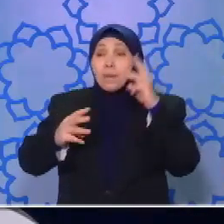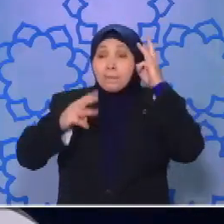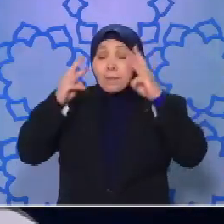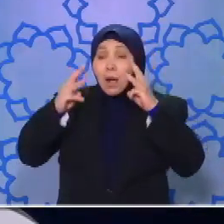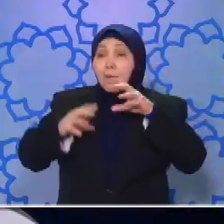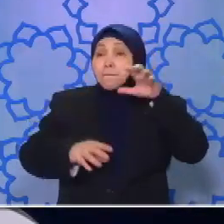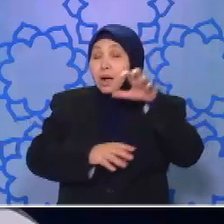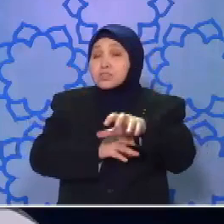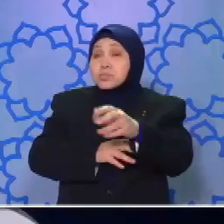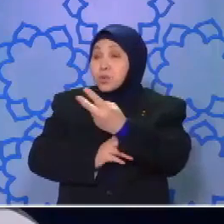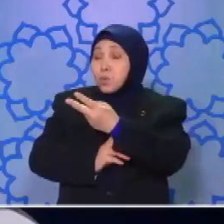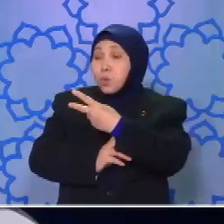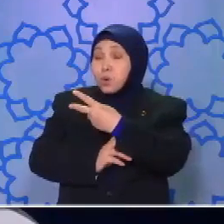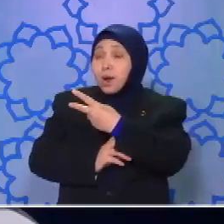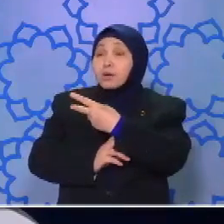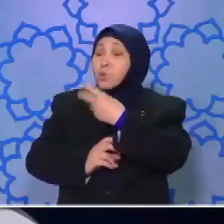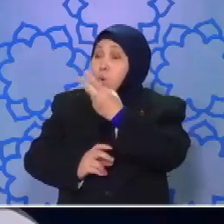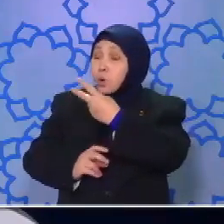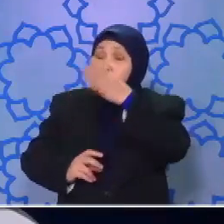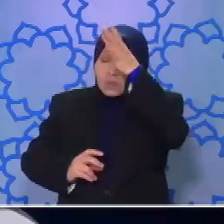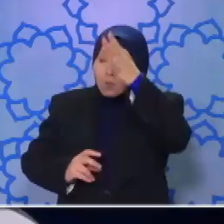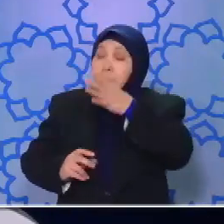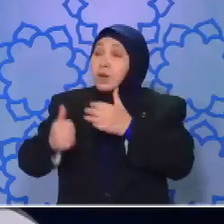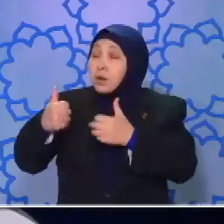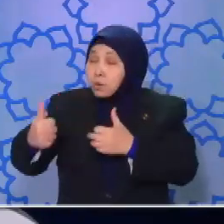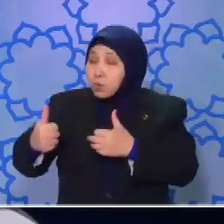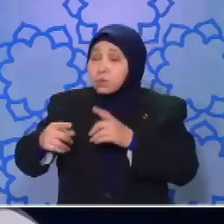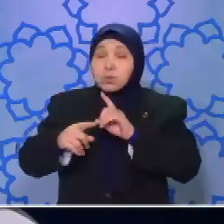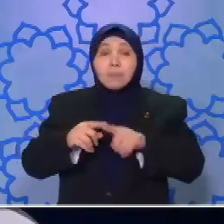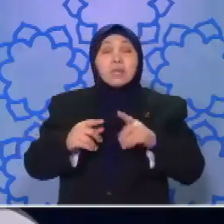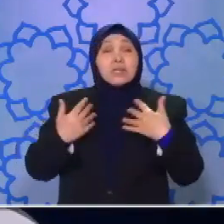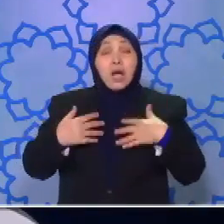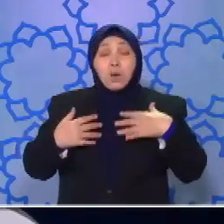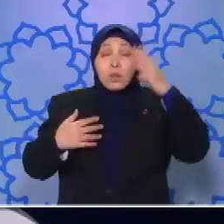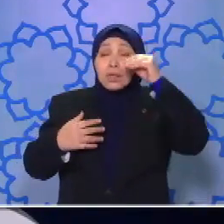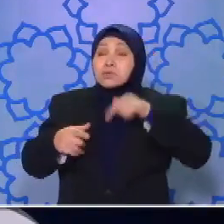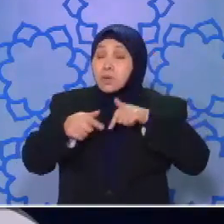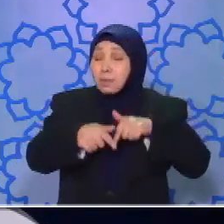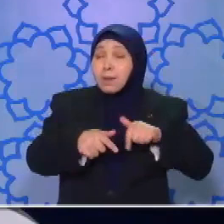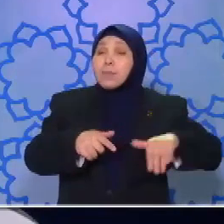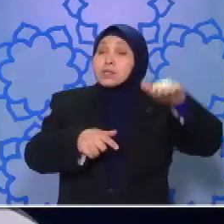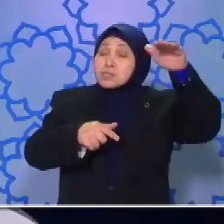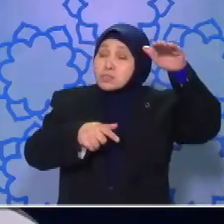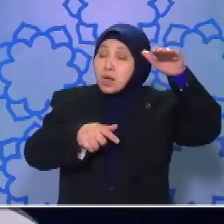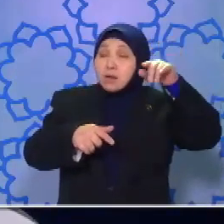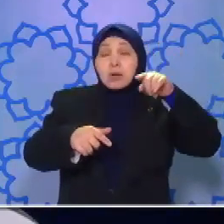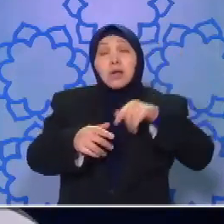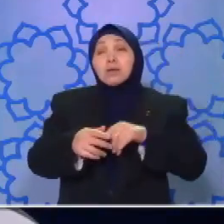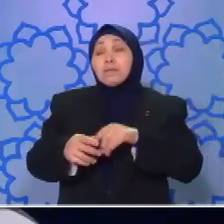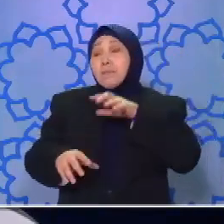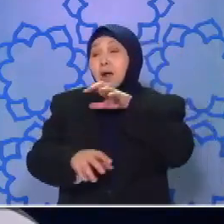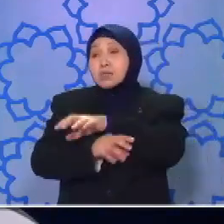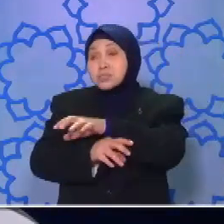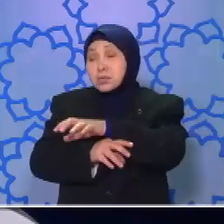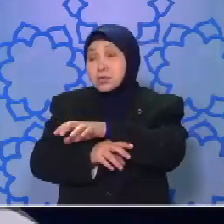kedua orang tuanya kepada kesesatan dan juga kepada kekufuran. Itu adalah ayat yang ke-80. Wa ammal ghulam, anak kecil